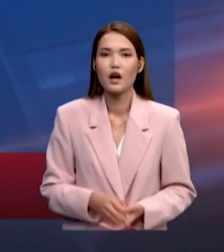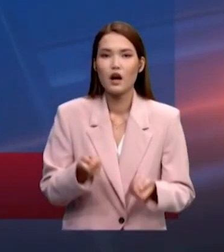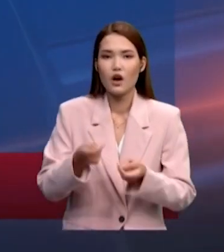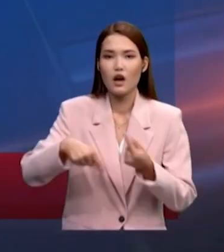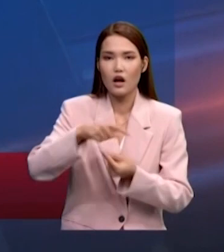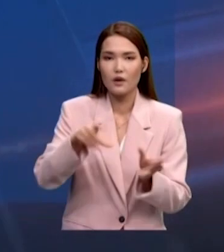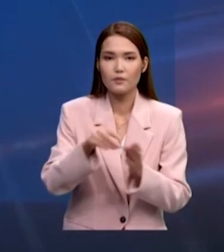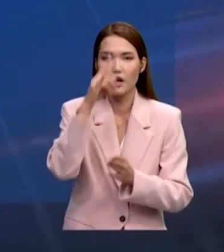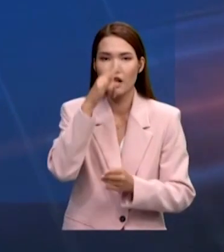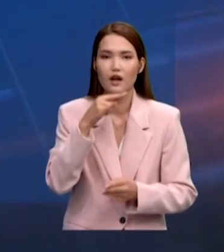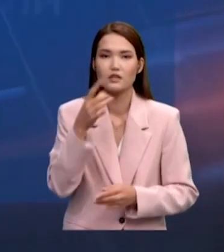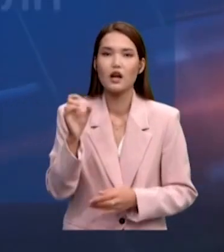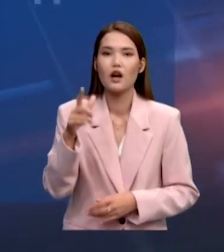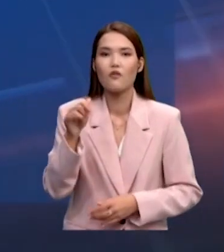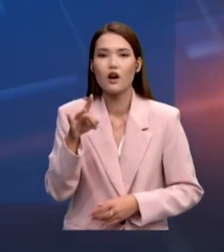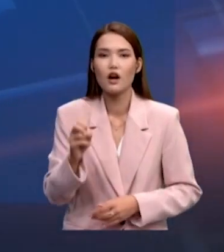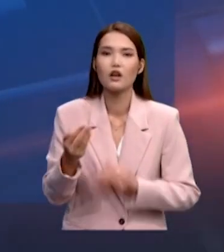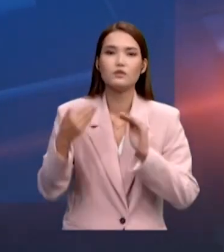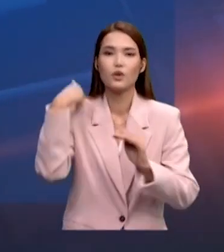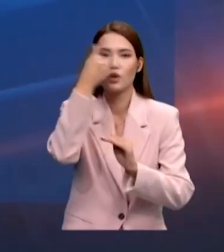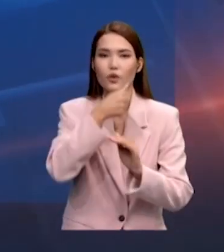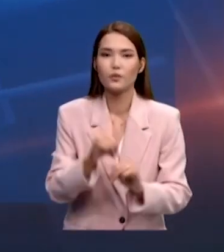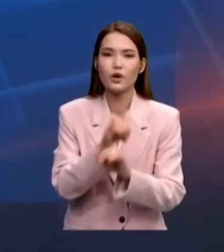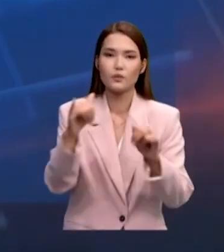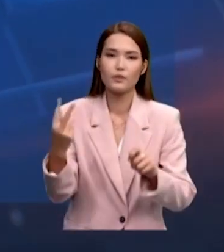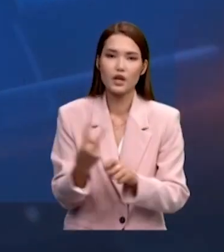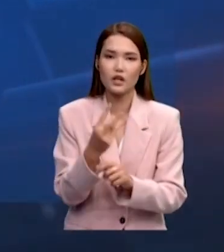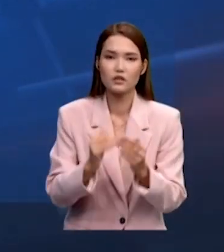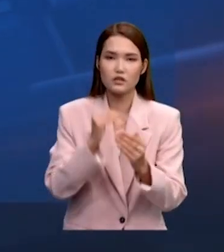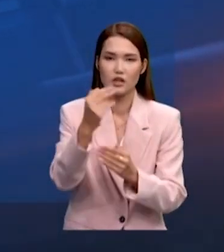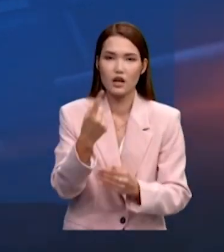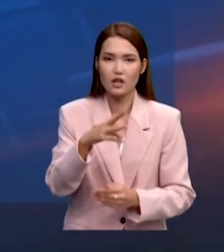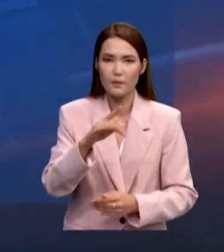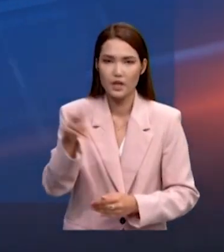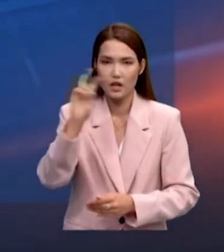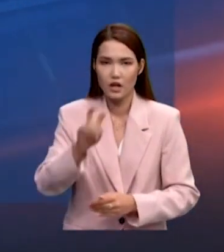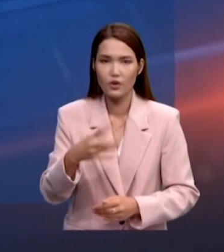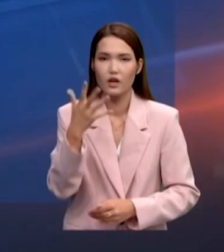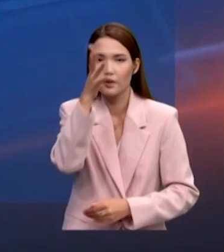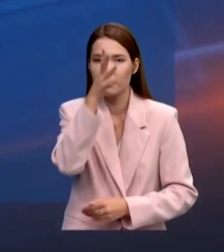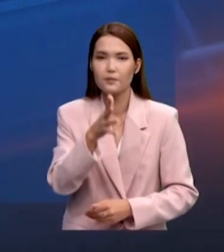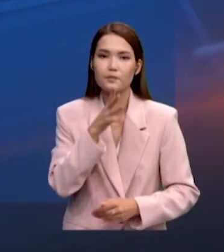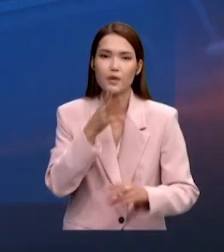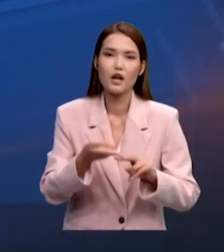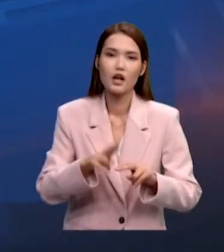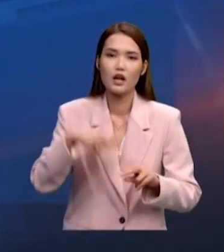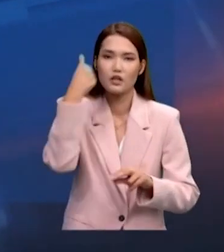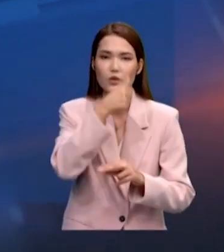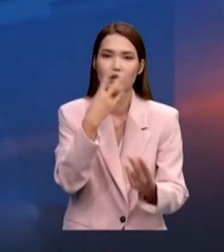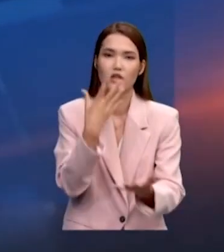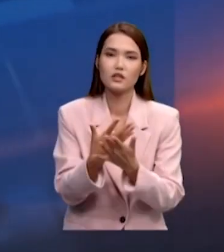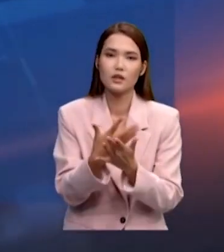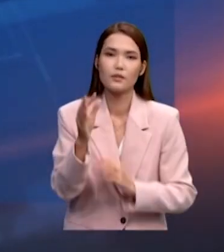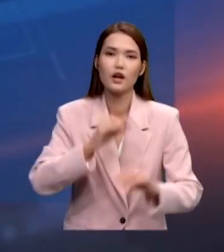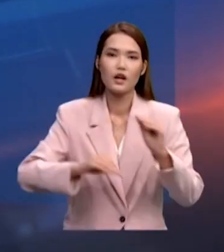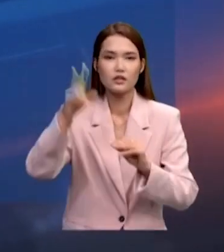Товарооборот между Казахстаном и Афганистаном за прошлый год увеличился в два раза и достиг почти миллиарда долларов. Но за пять месяцев этого года показатель составил